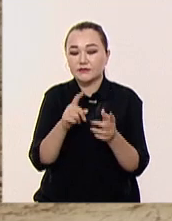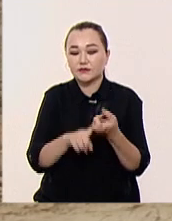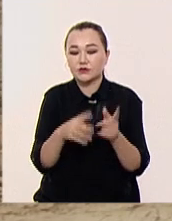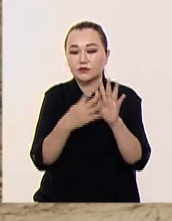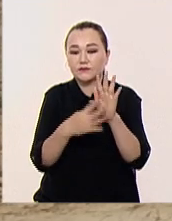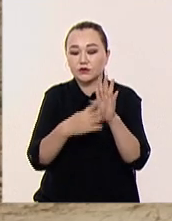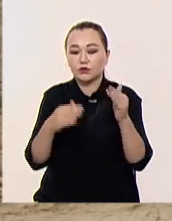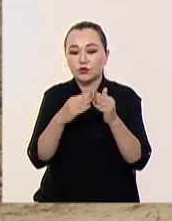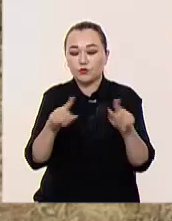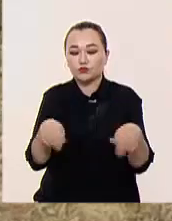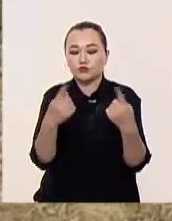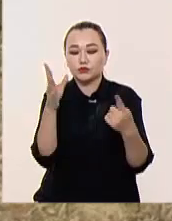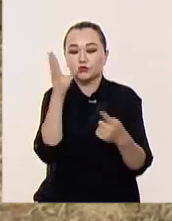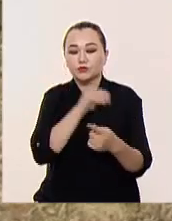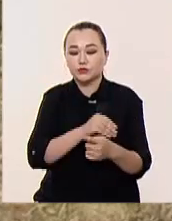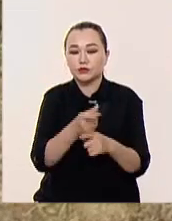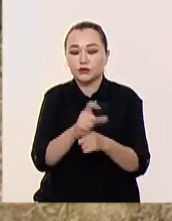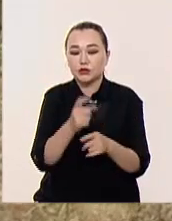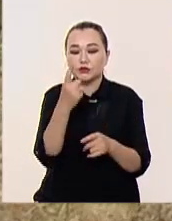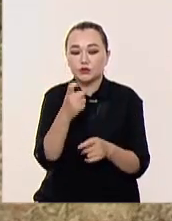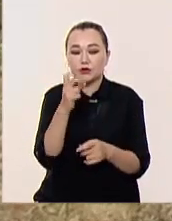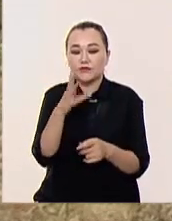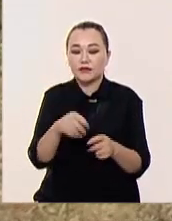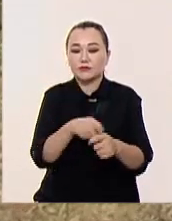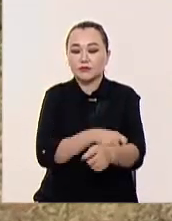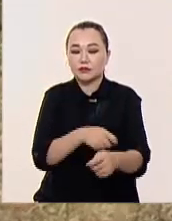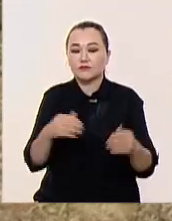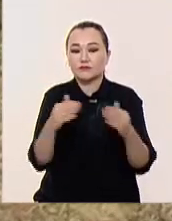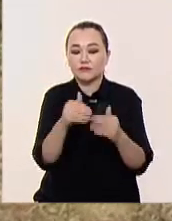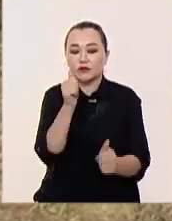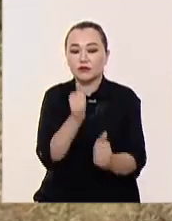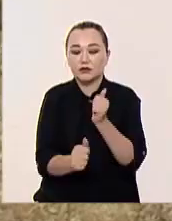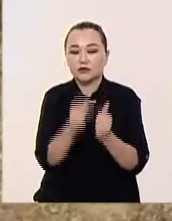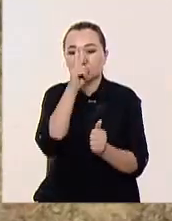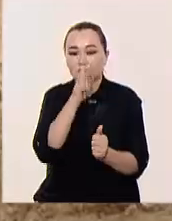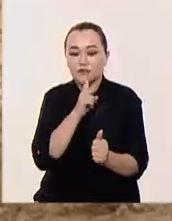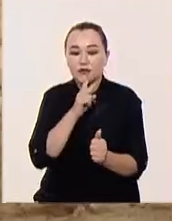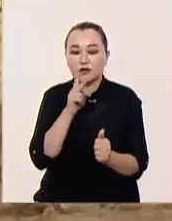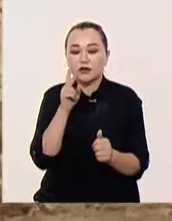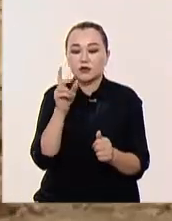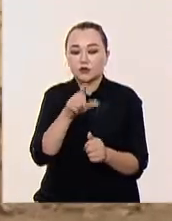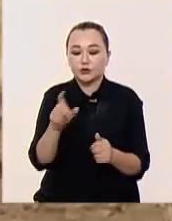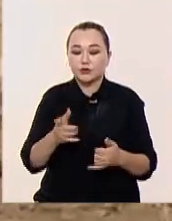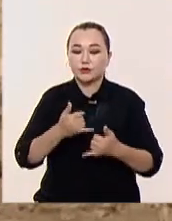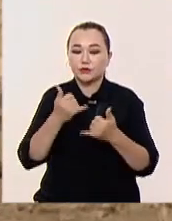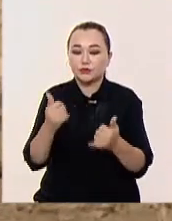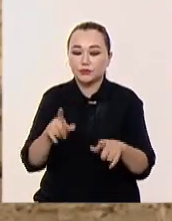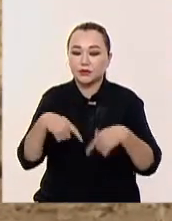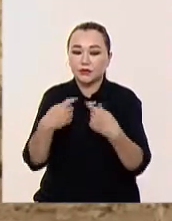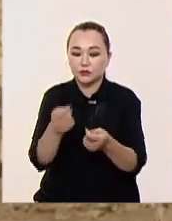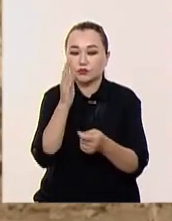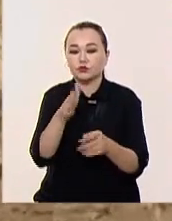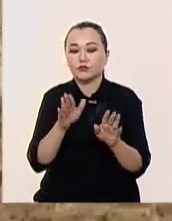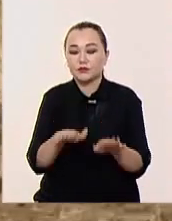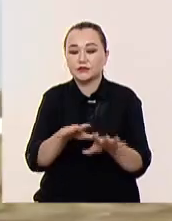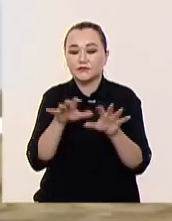баспана бой көтерді деген жоспар бар. Әрқайсысы 100 шаршы метрді құрайтын үйлерді 2,5 айдың ішінде тұрғындардың игілігіне тапсырамыз деп отыр